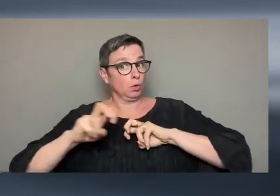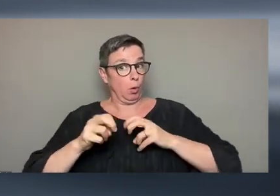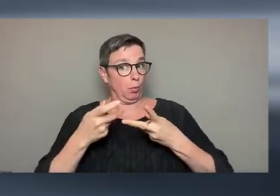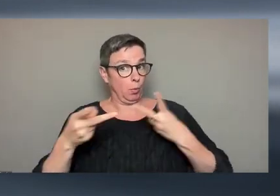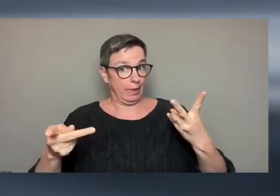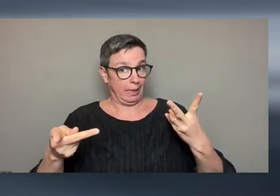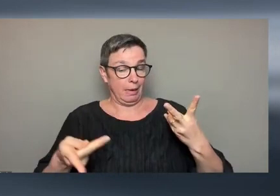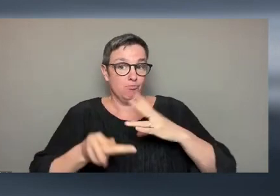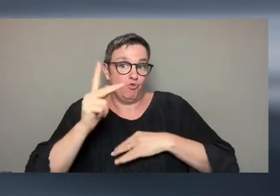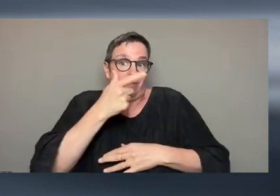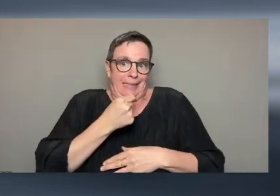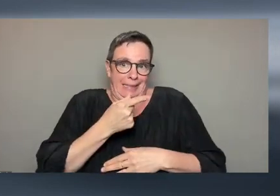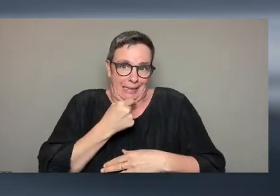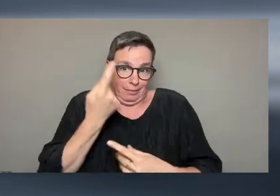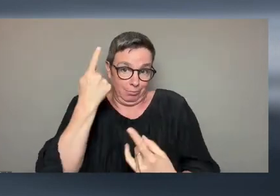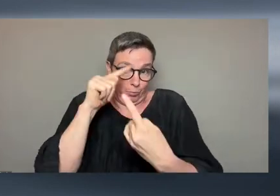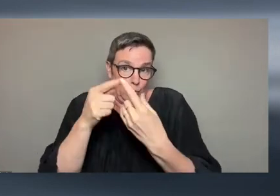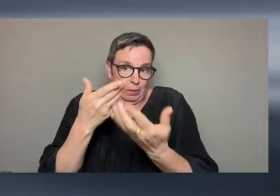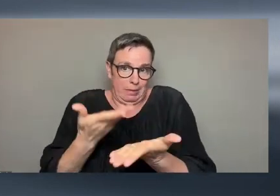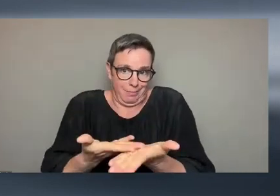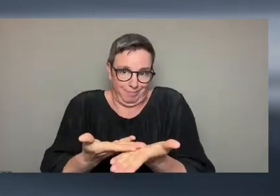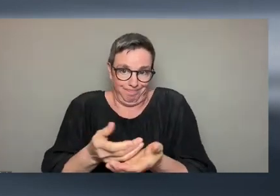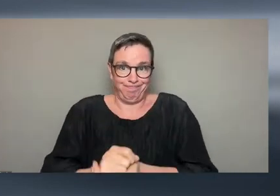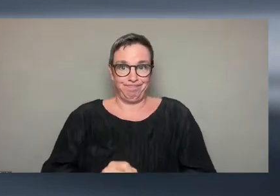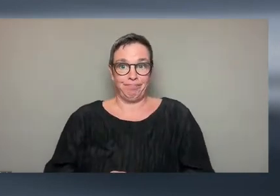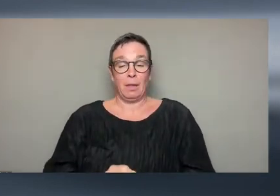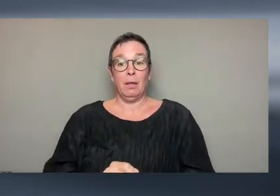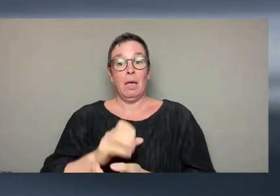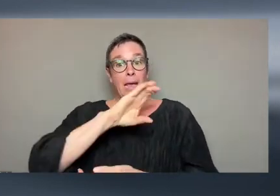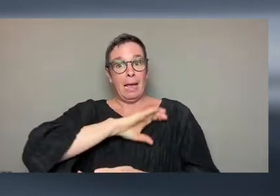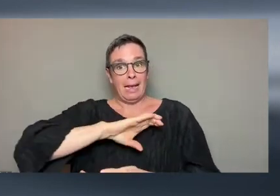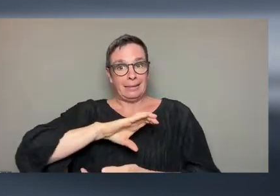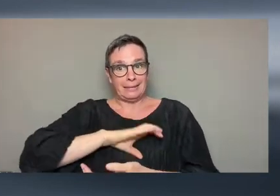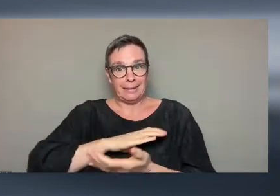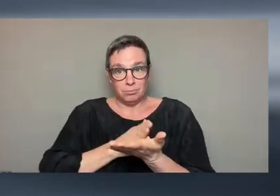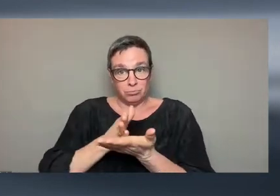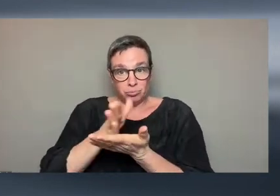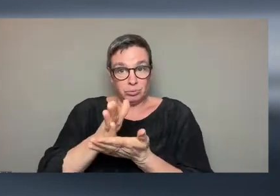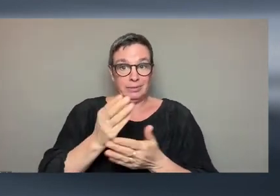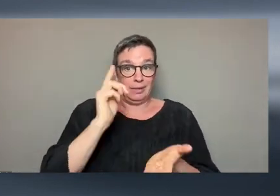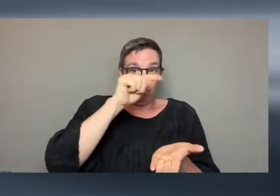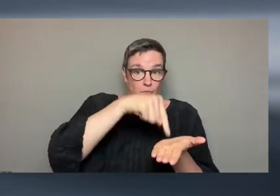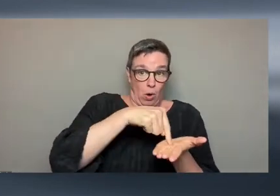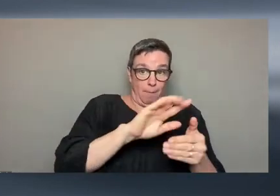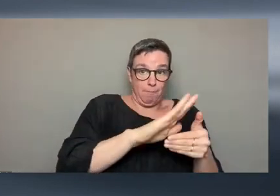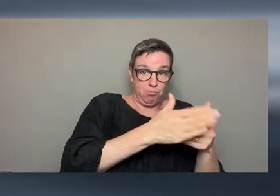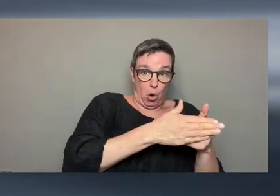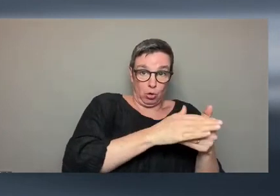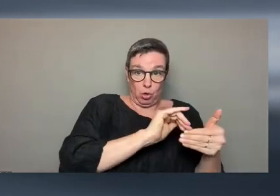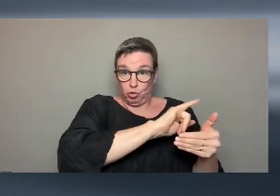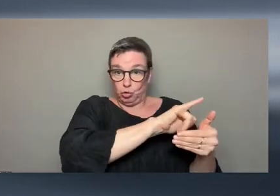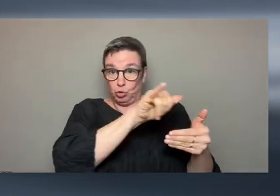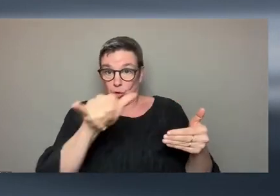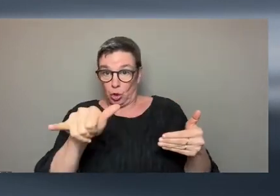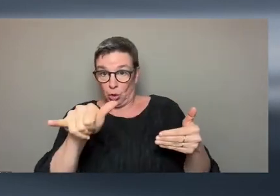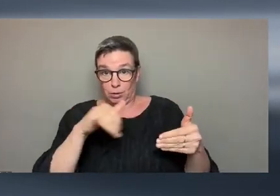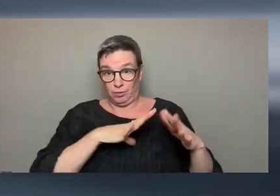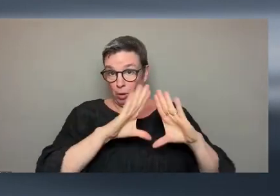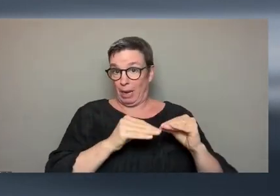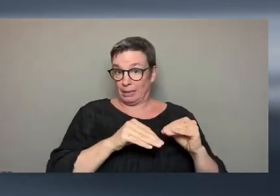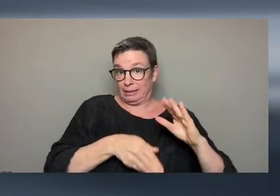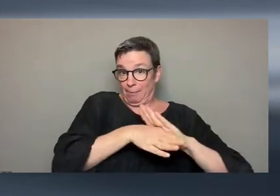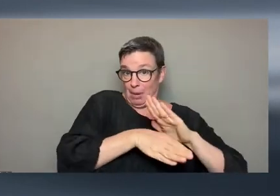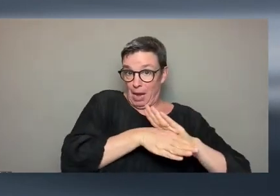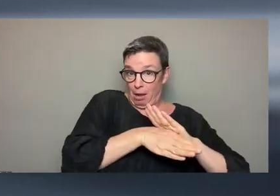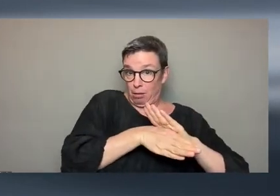Nous voulons offrir des routages de porte à porte, c'est-à-dire depuis la position où vous vous trouvez,